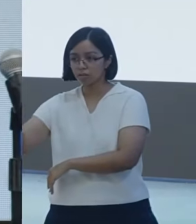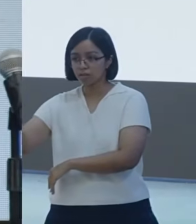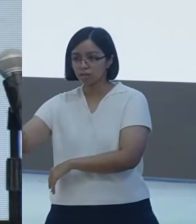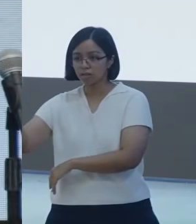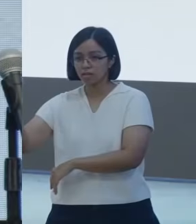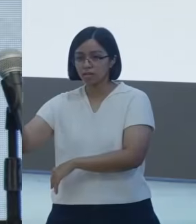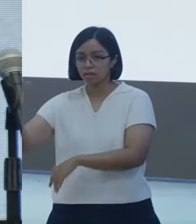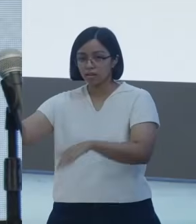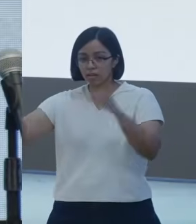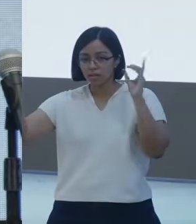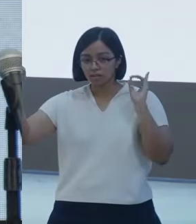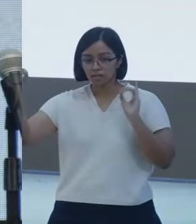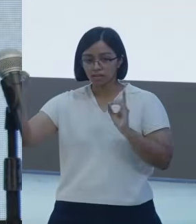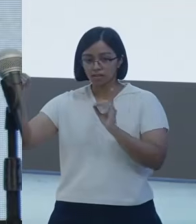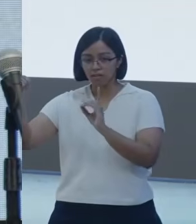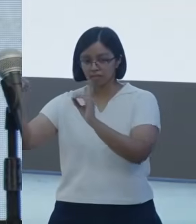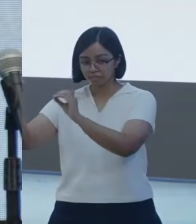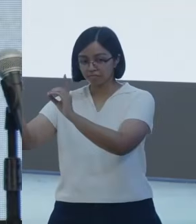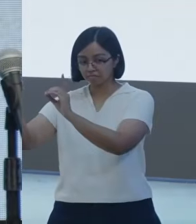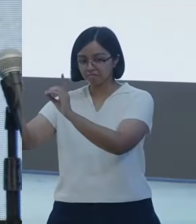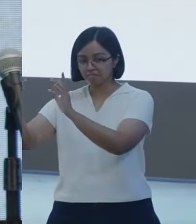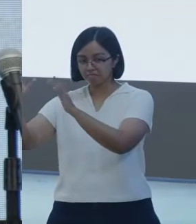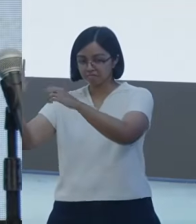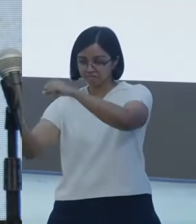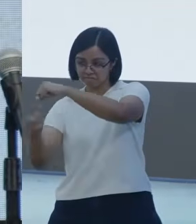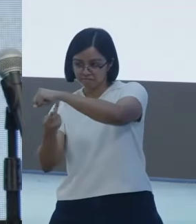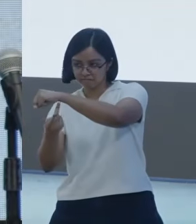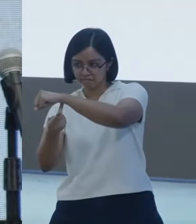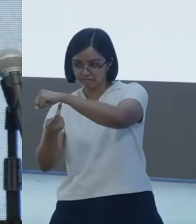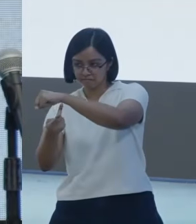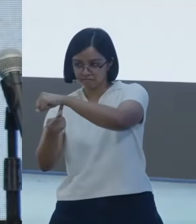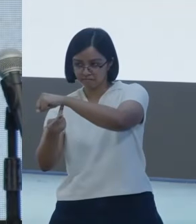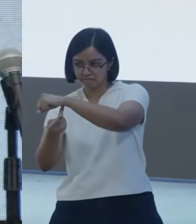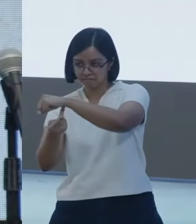nagdisipulo sa kanila ay si Pablo, si Paul. No?